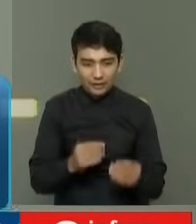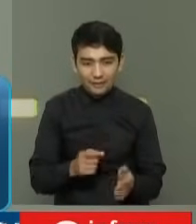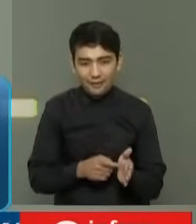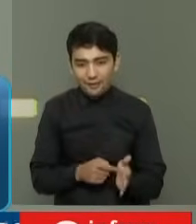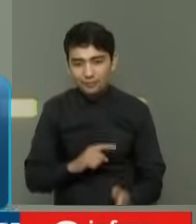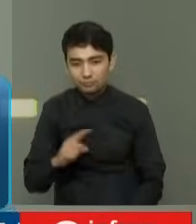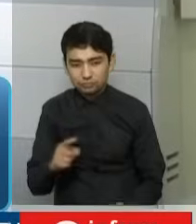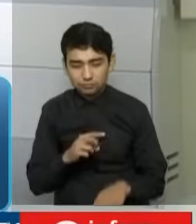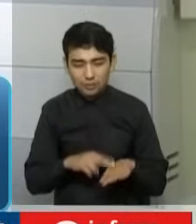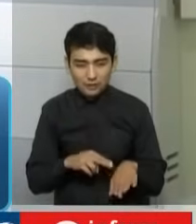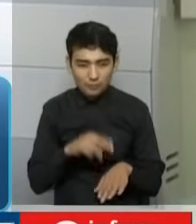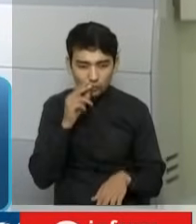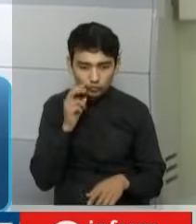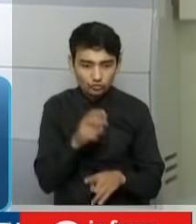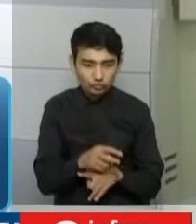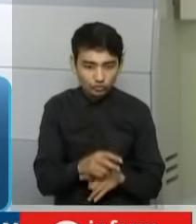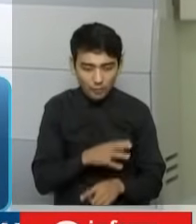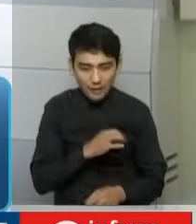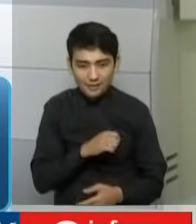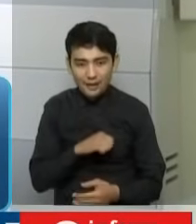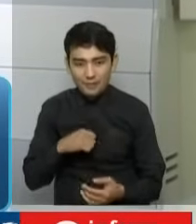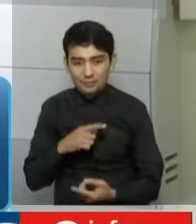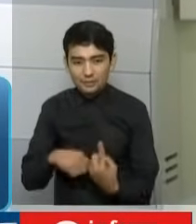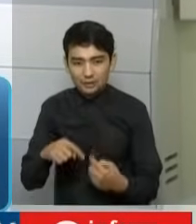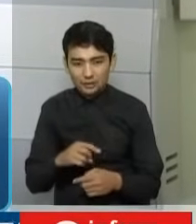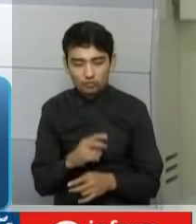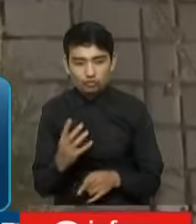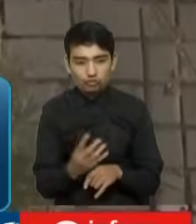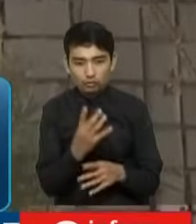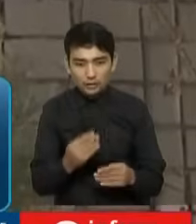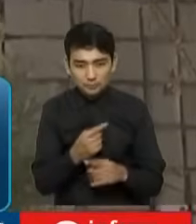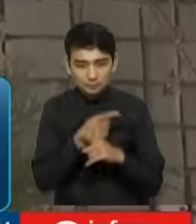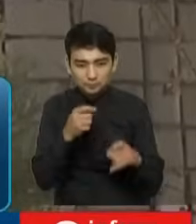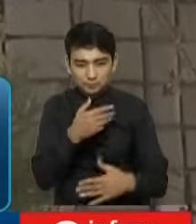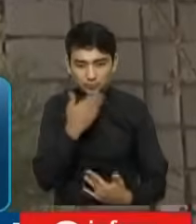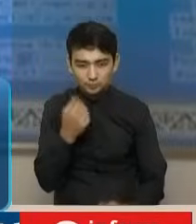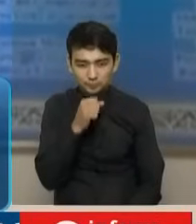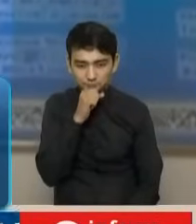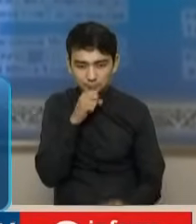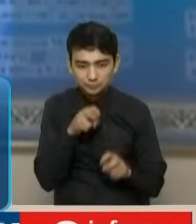Караганду в больницу к мужу. Само предприятие четвертый день не комментирует это происшествие.